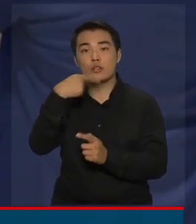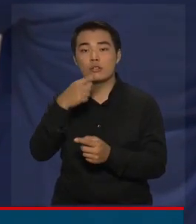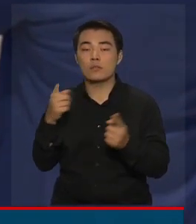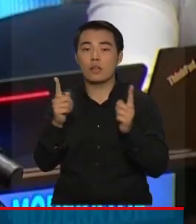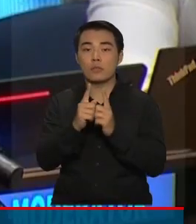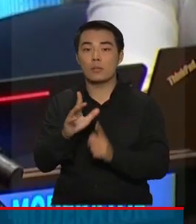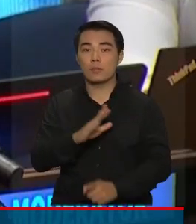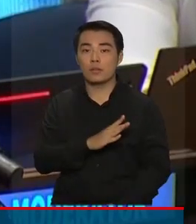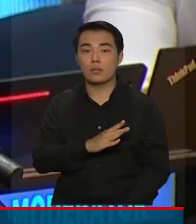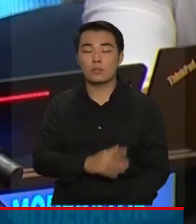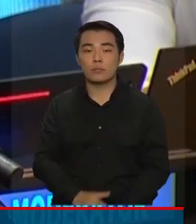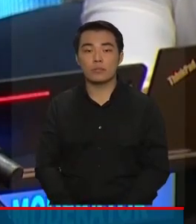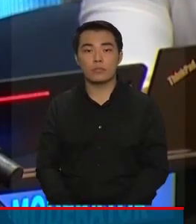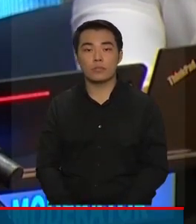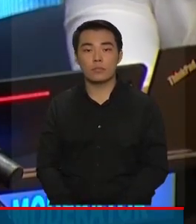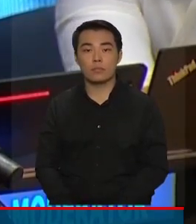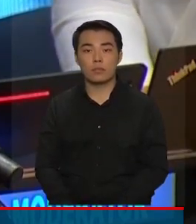өткізді.